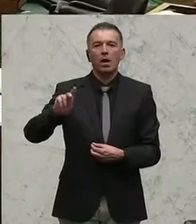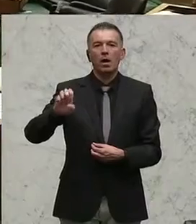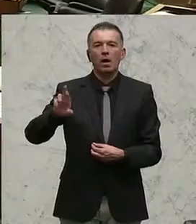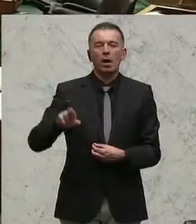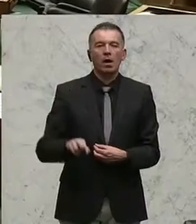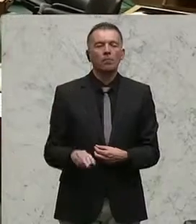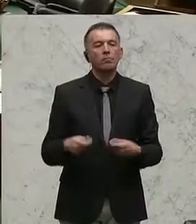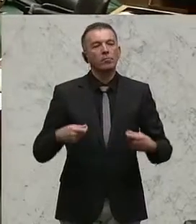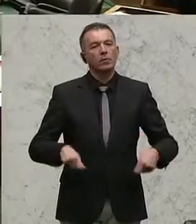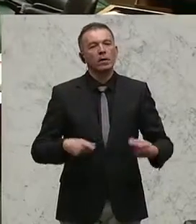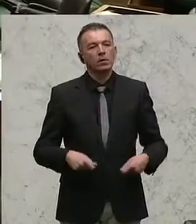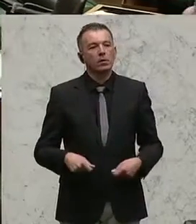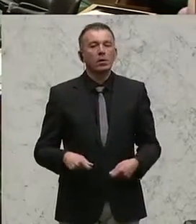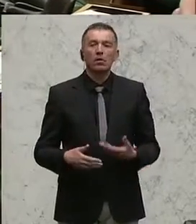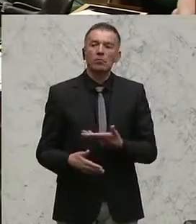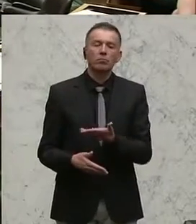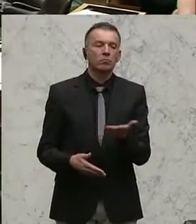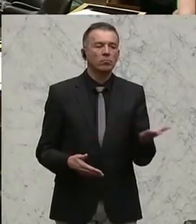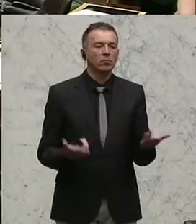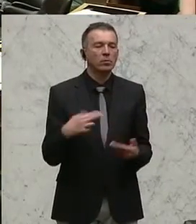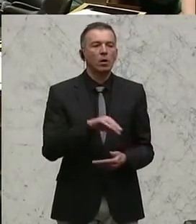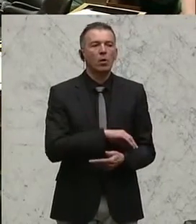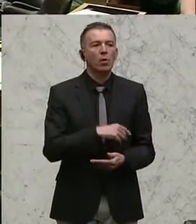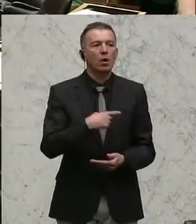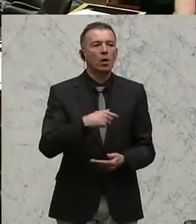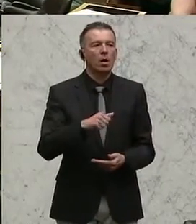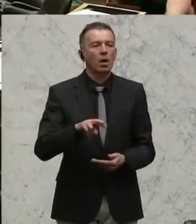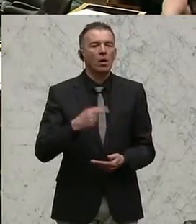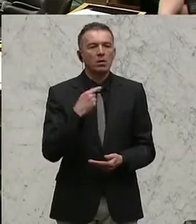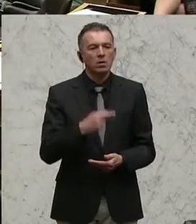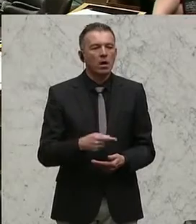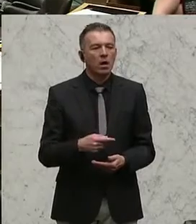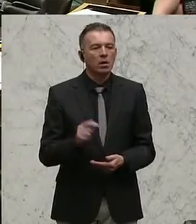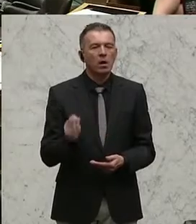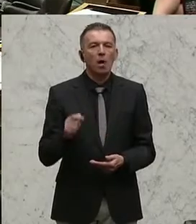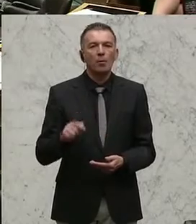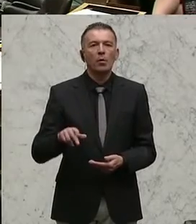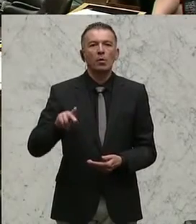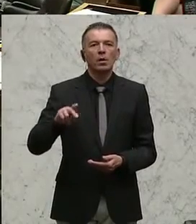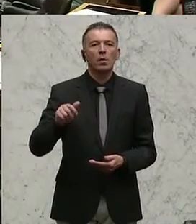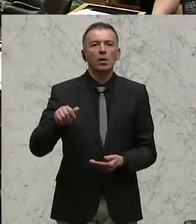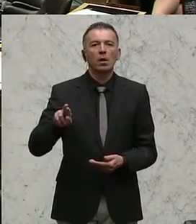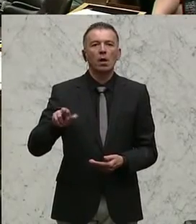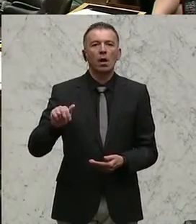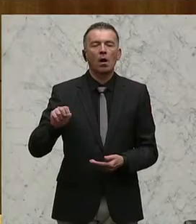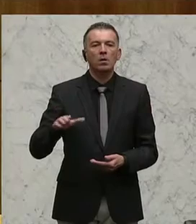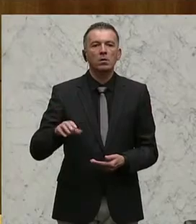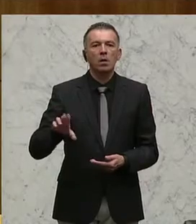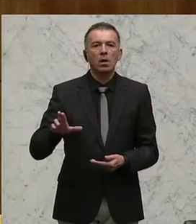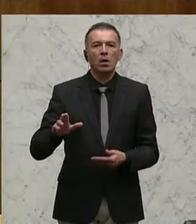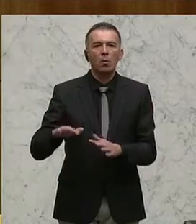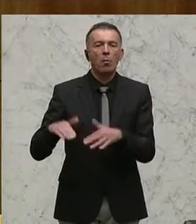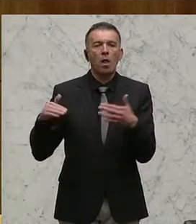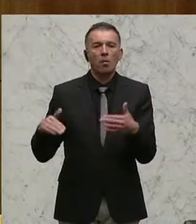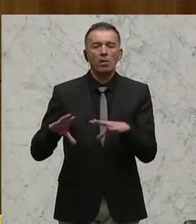Redner ist von der FPÖ, Christian Hafenecker. Herr Abgeordneter Karas hätte im EU-Parlament alles, was das TTIP betrifft, im